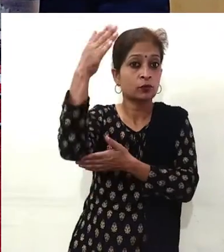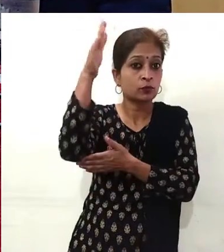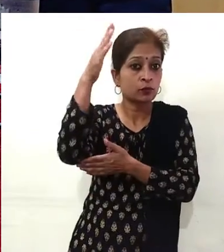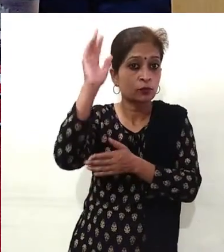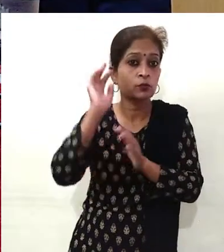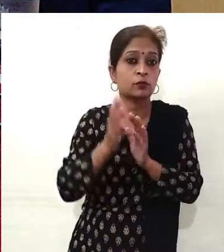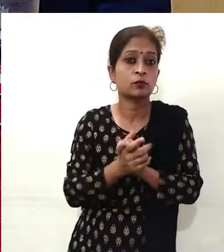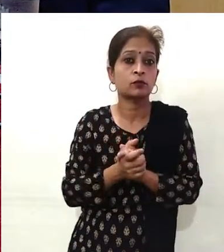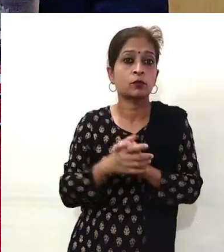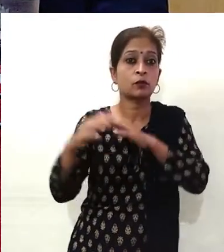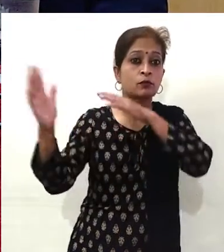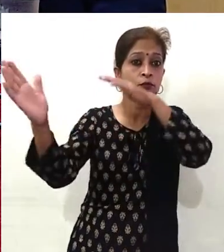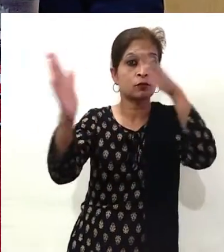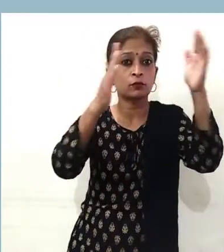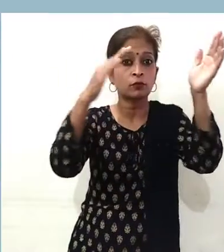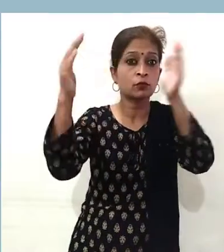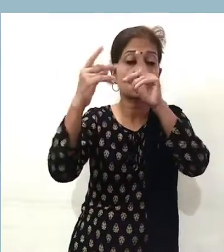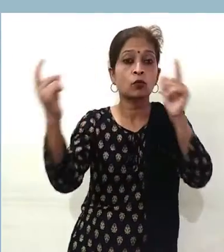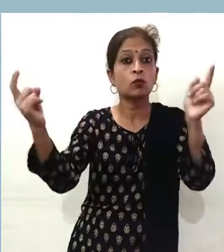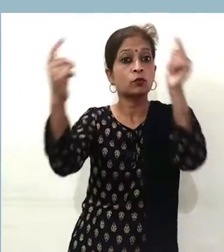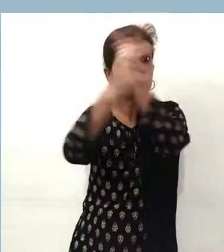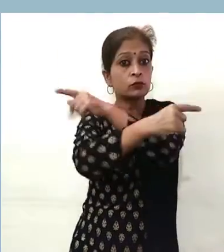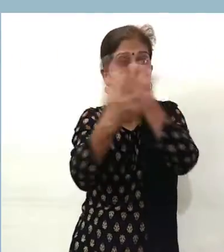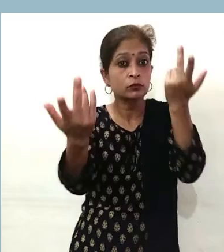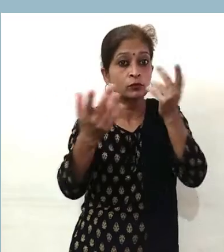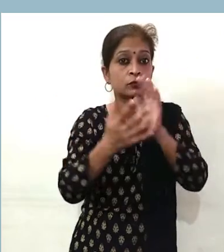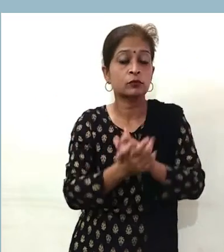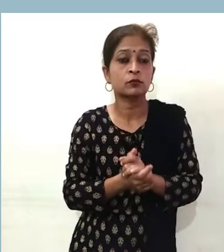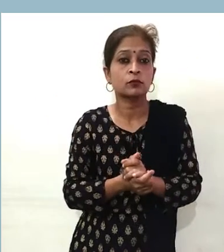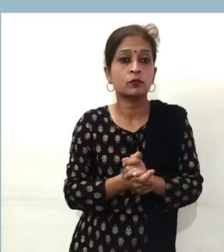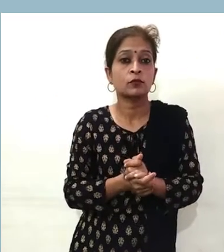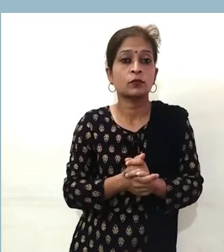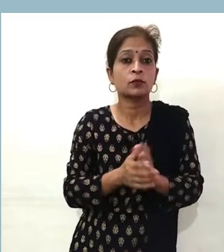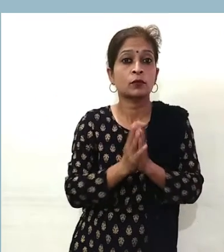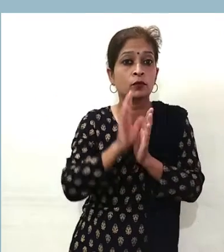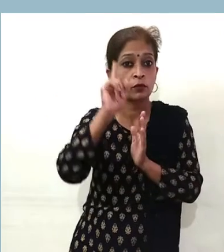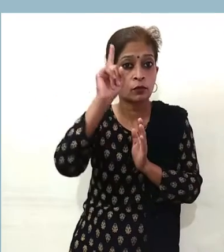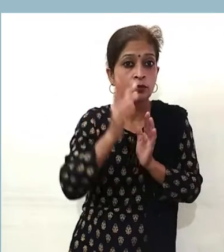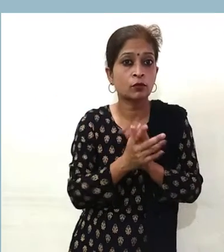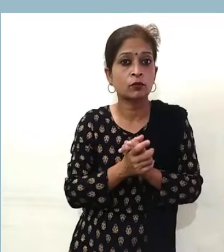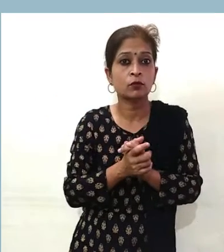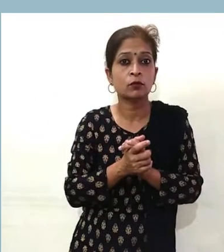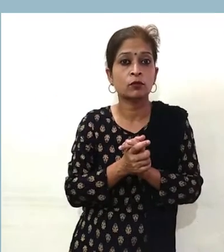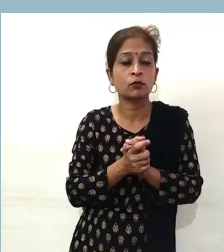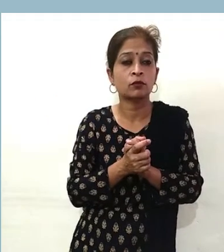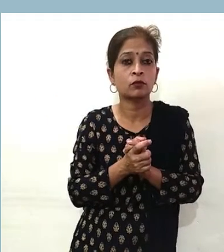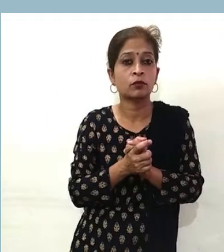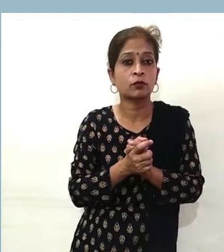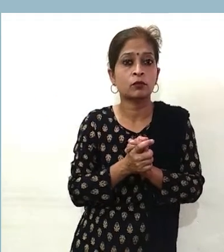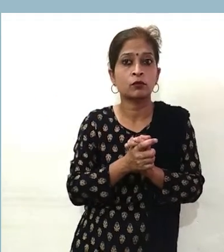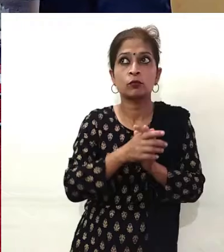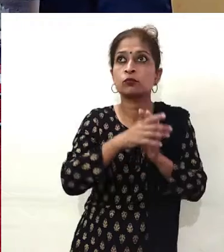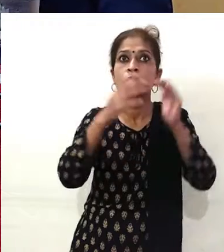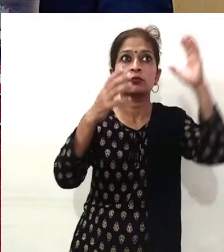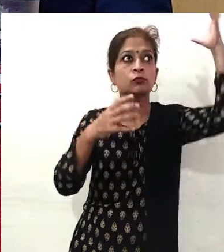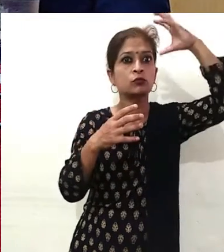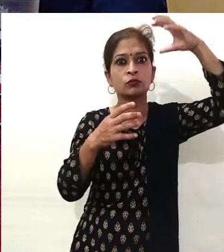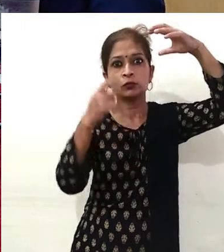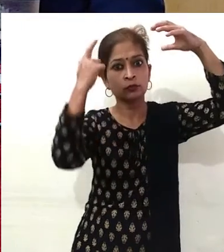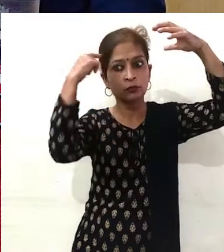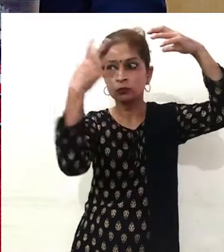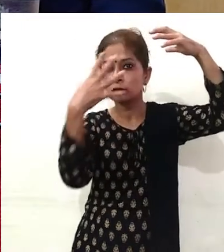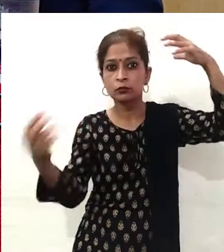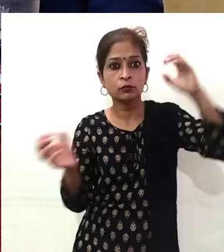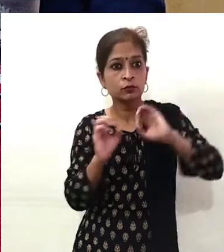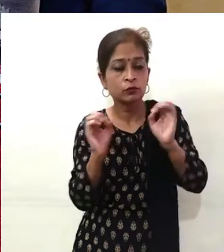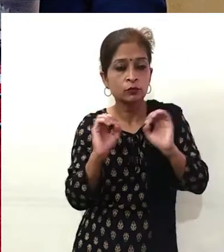है वो वायु की दिशा के विपरीत दिशा में फहरती है। मंदिर का पूरा छांव नहीं नीचे आ पाता, बाहर